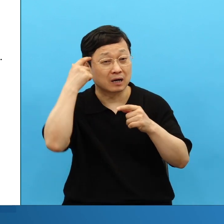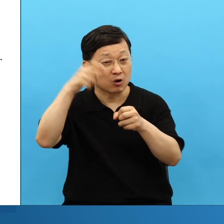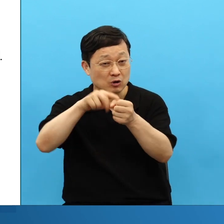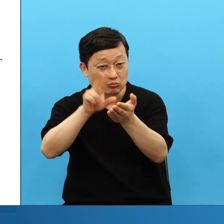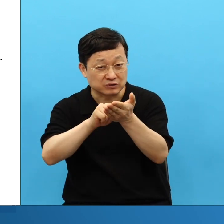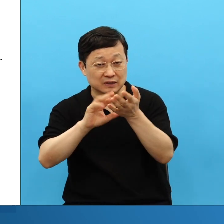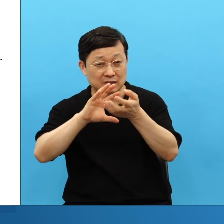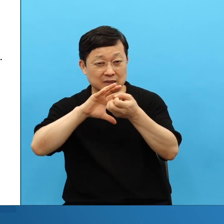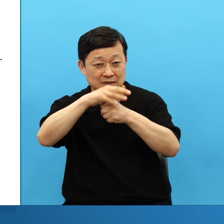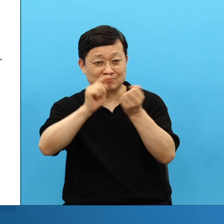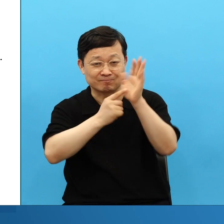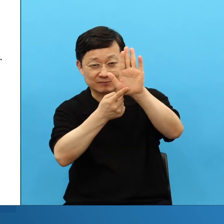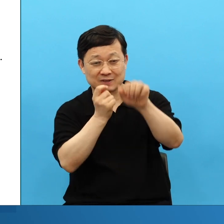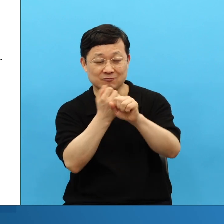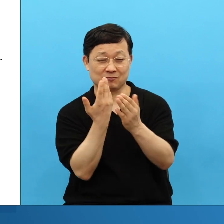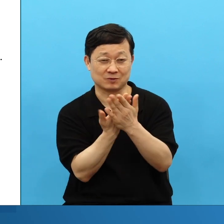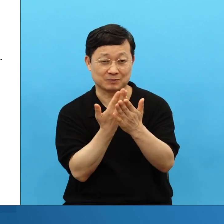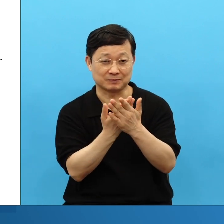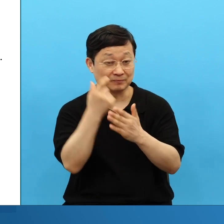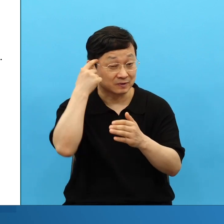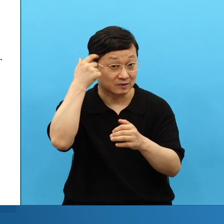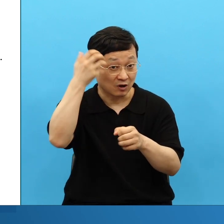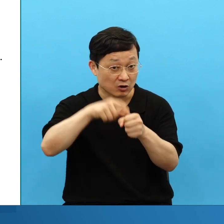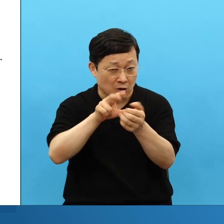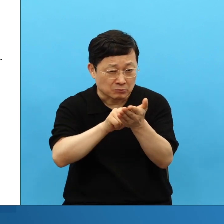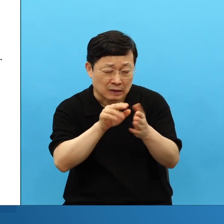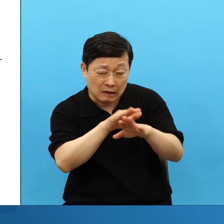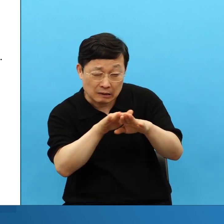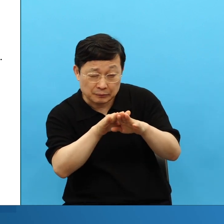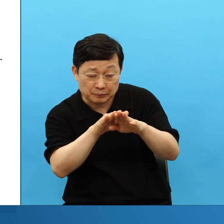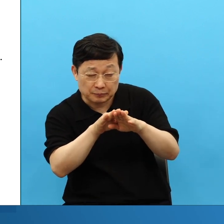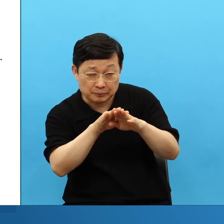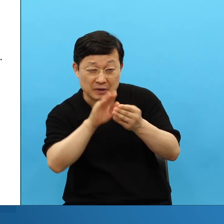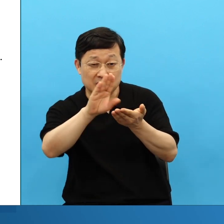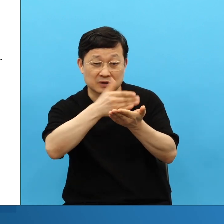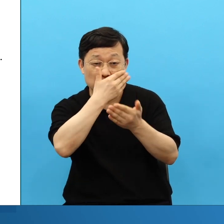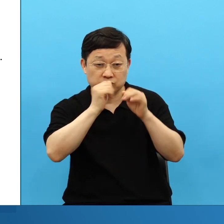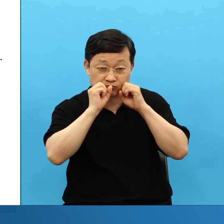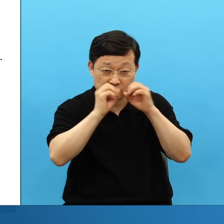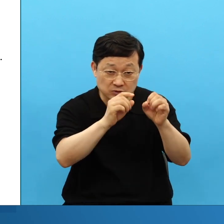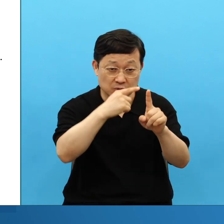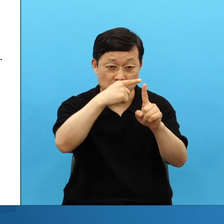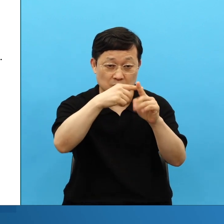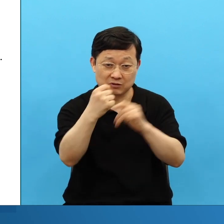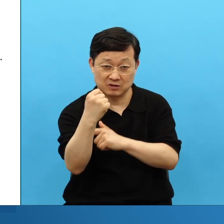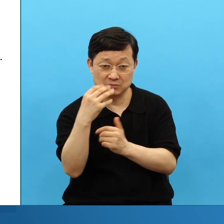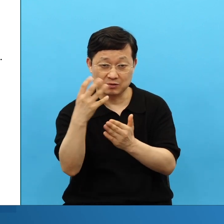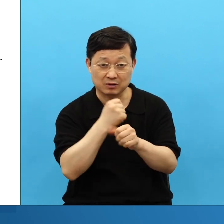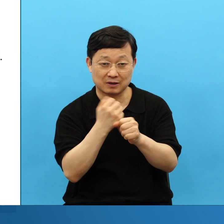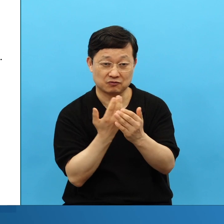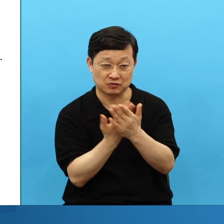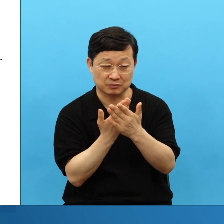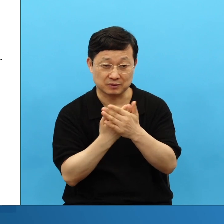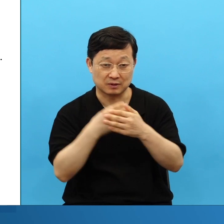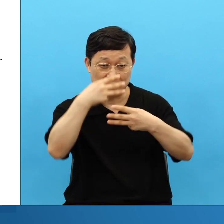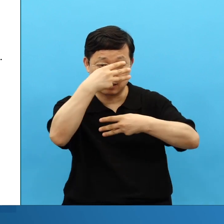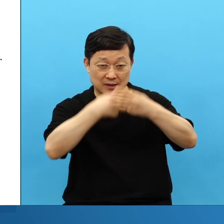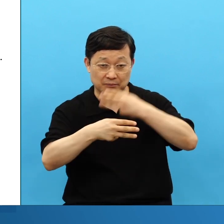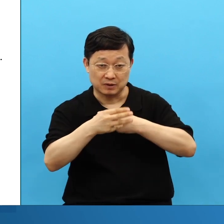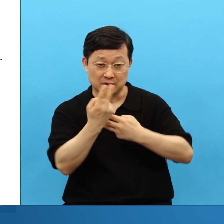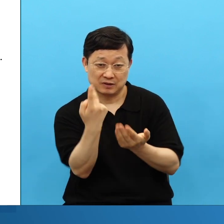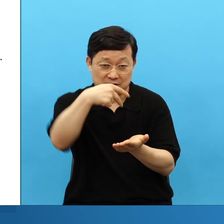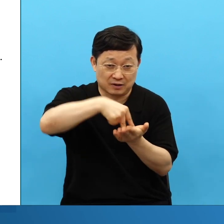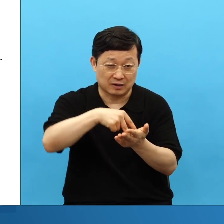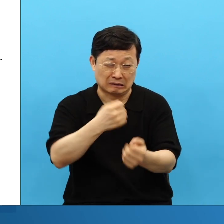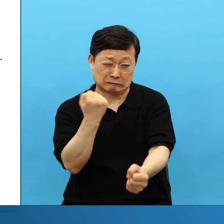하옵소서. 우리가 영적 문제를 이야기하다가 그리스도가 증거됨으로 교회가 힘을 얻게 하옵소서. 렘넌트